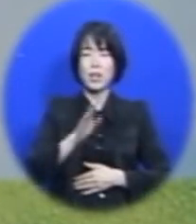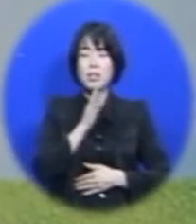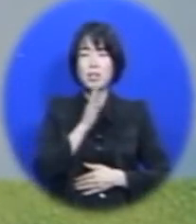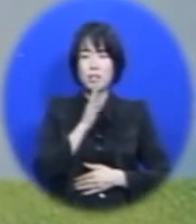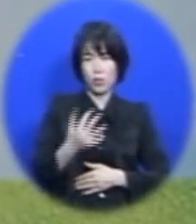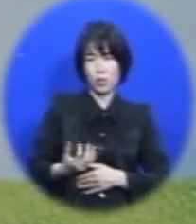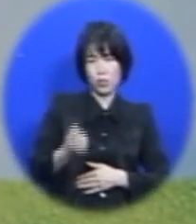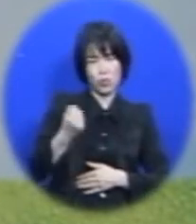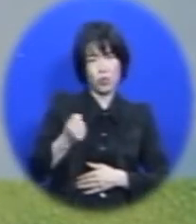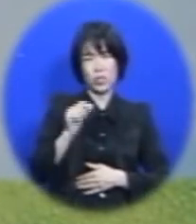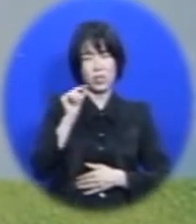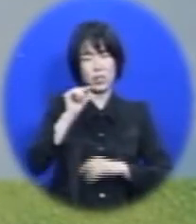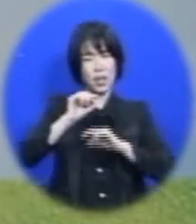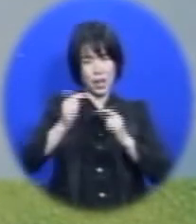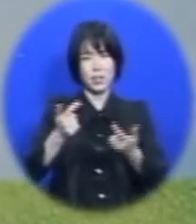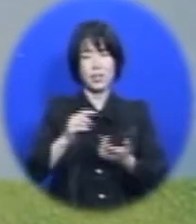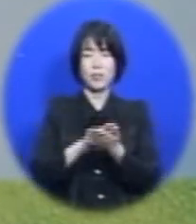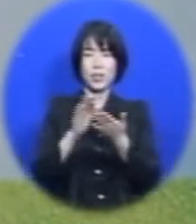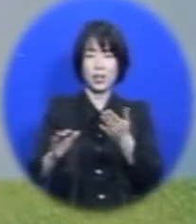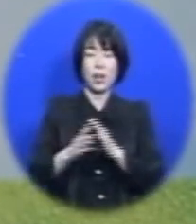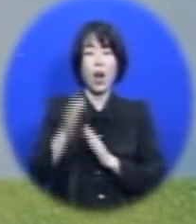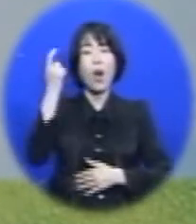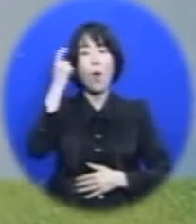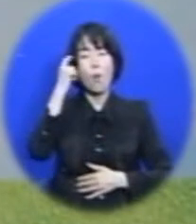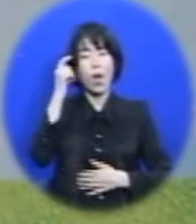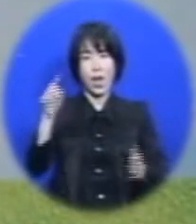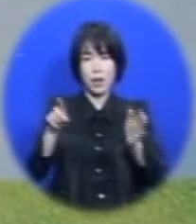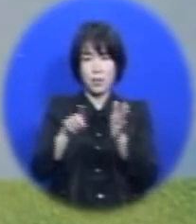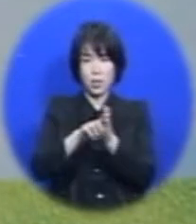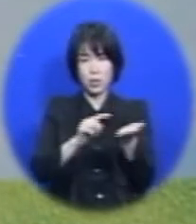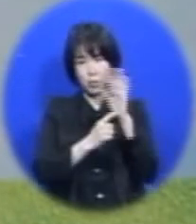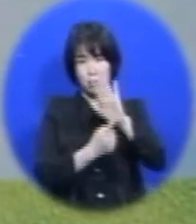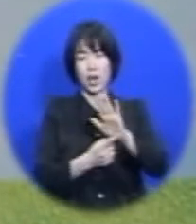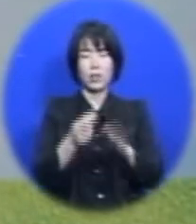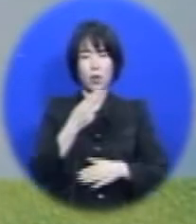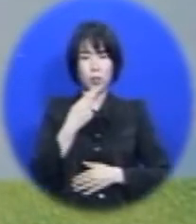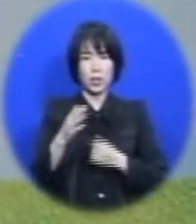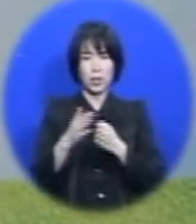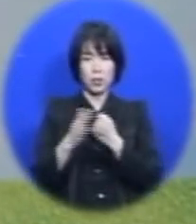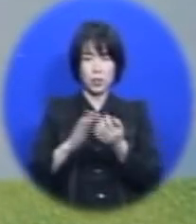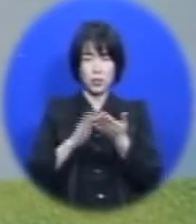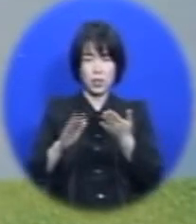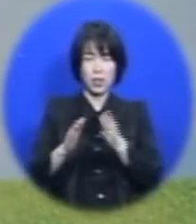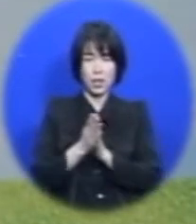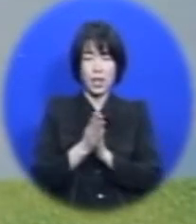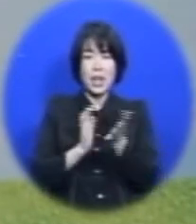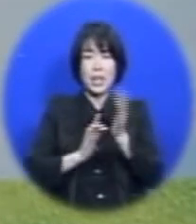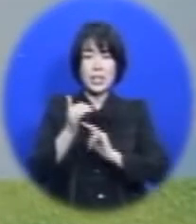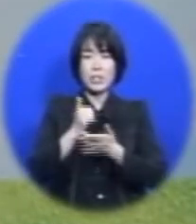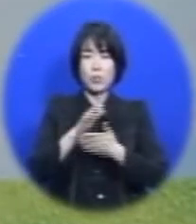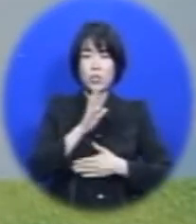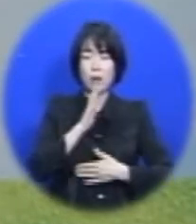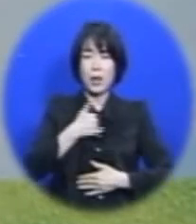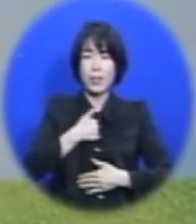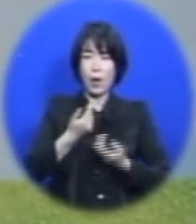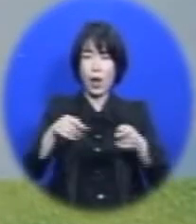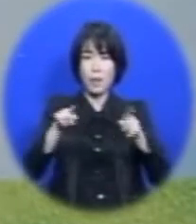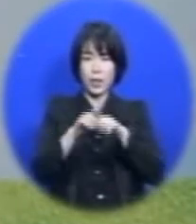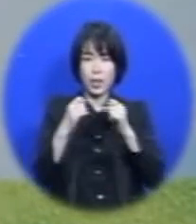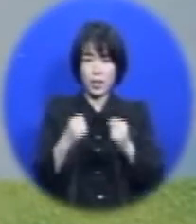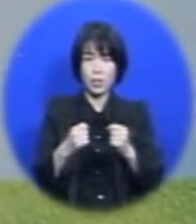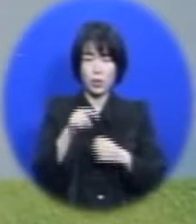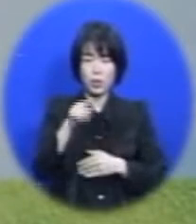실제로는 누리지를 않습니다. 왜? 믿음으로 반응 안 하니까 그런 거예요. 예수님이 정말 나와 함께 계시고